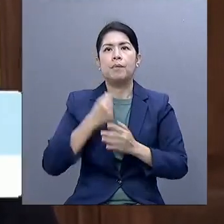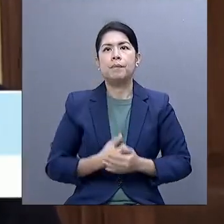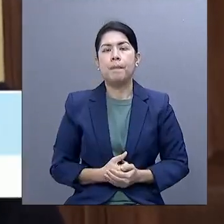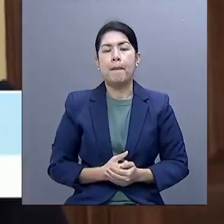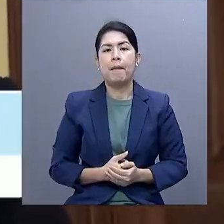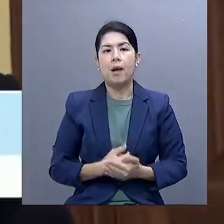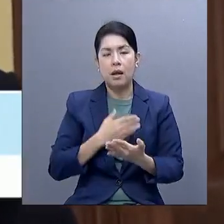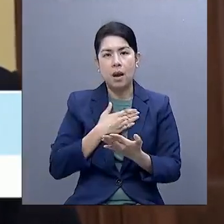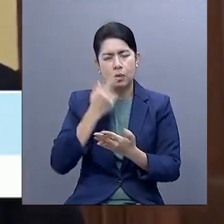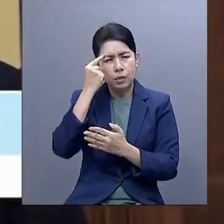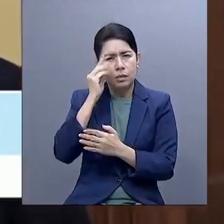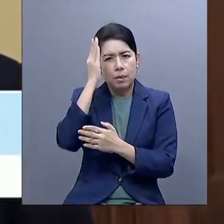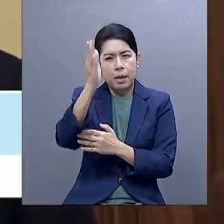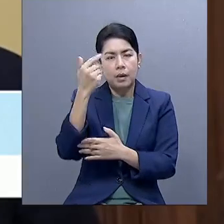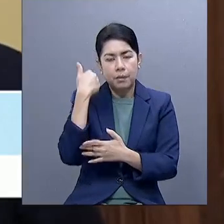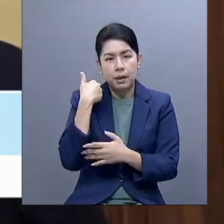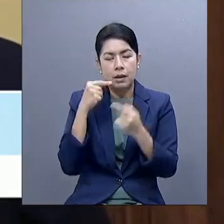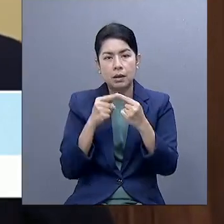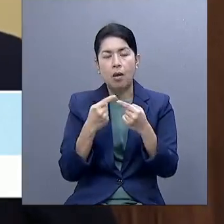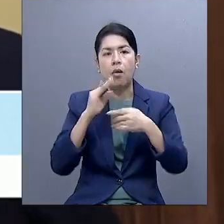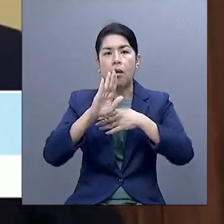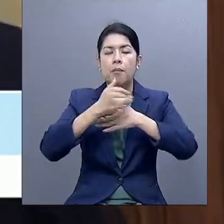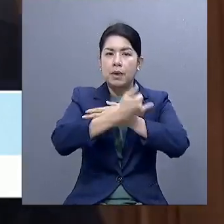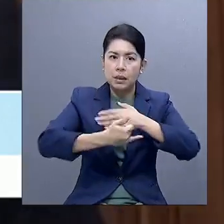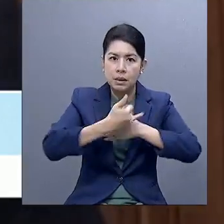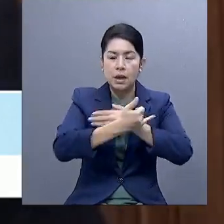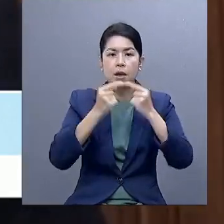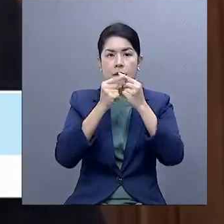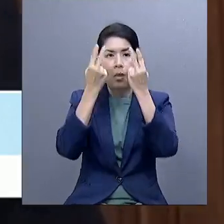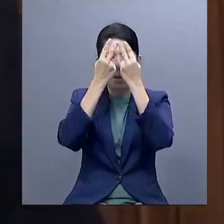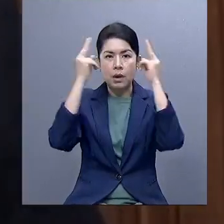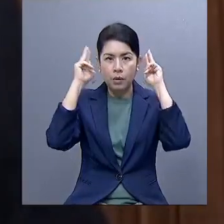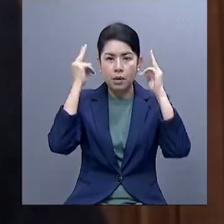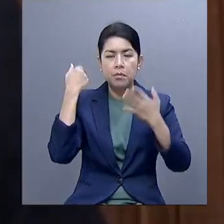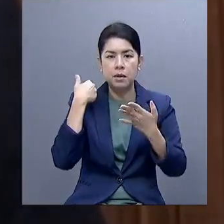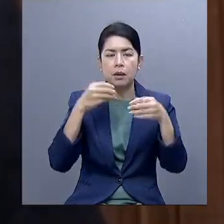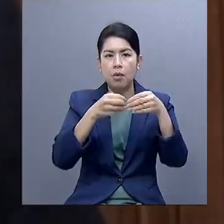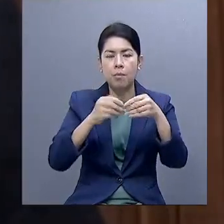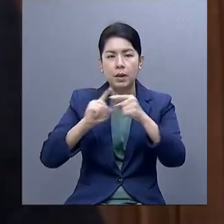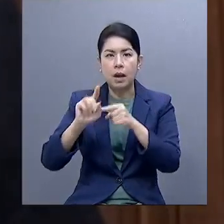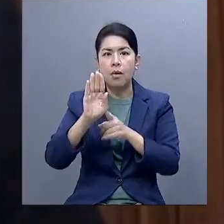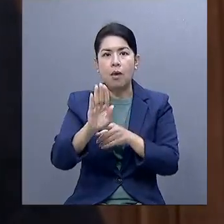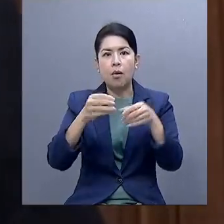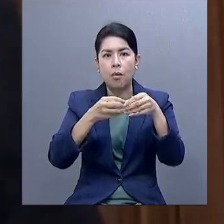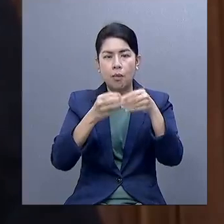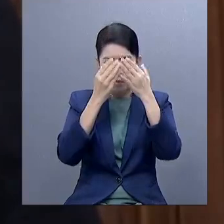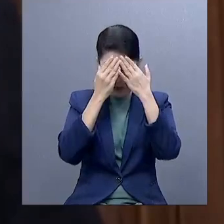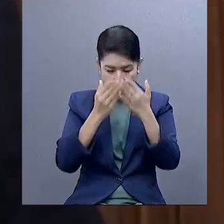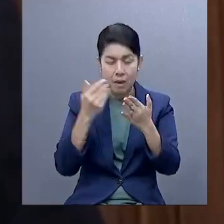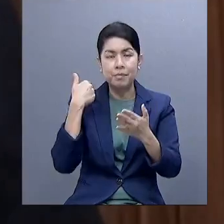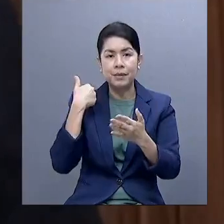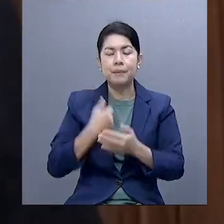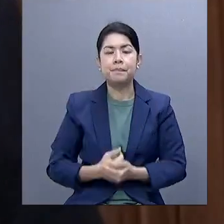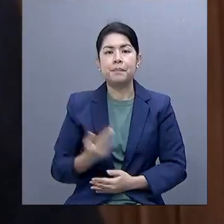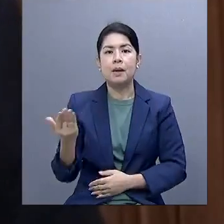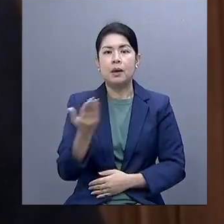ชชั่นไปซาอุดิอาระเบียไปประเทศในกลุ่มอ่าวด้วยกันด้วยซึ่งเราก็เชิญทางผู้แทนของ